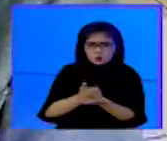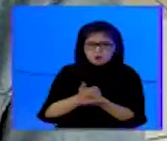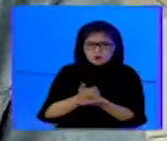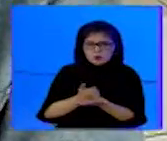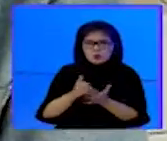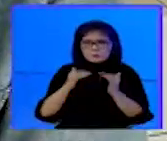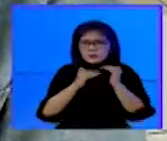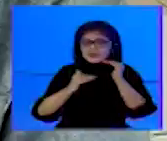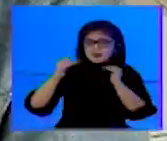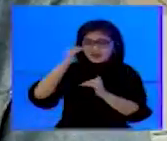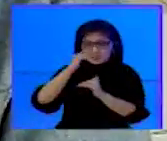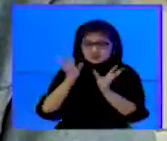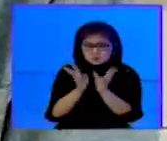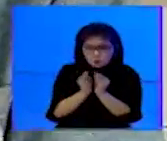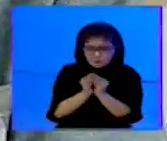penaikan jumlah